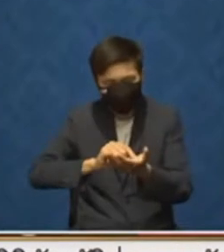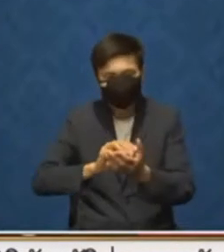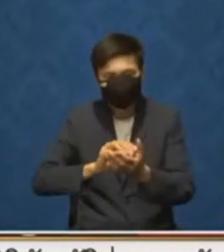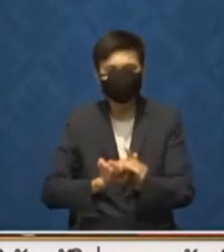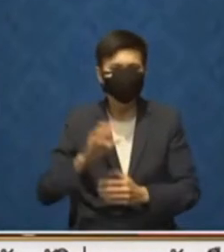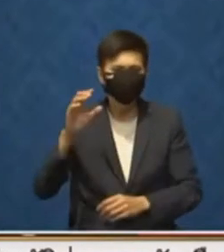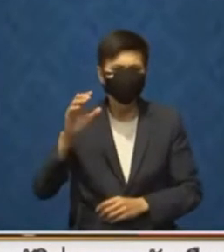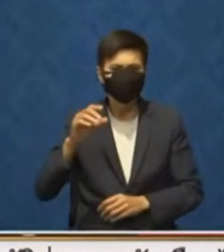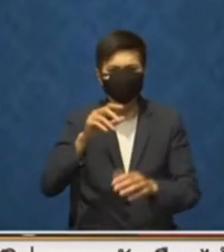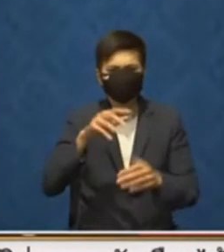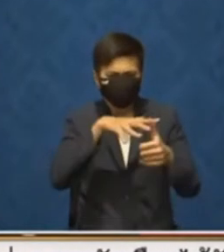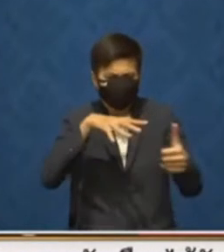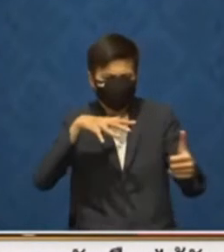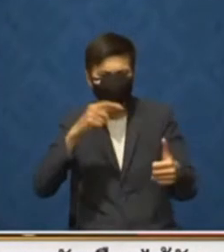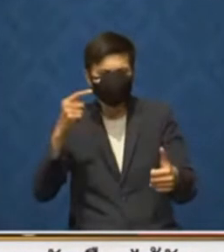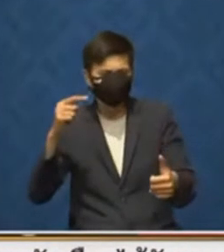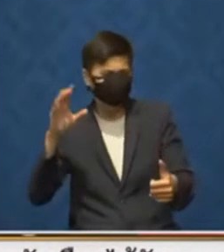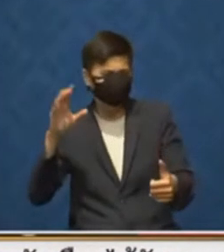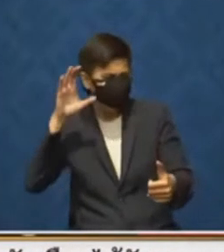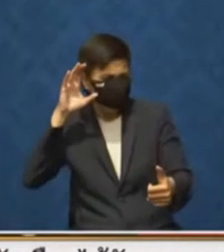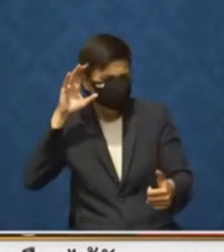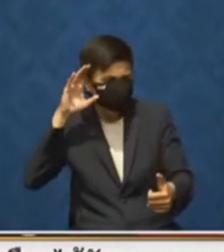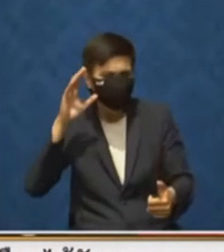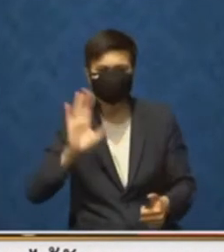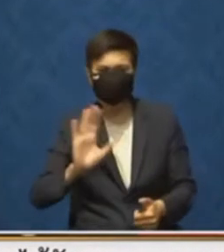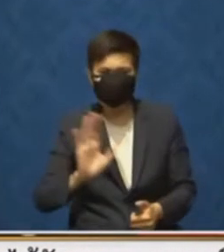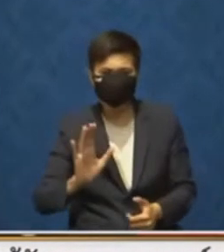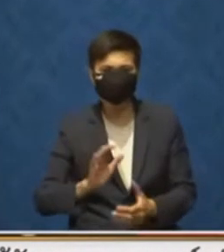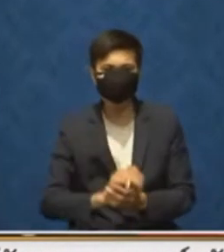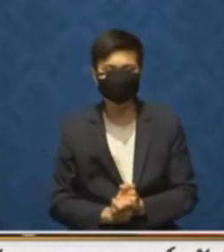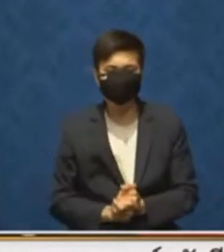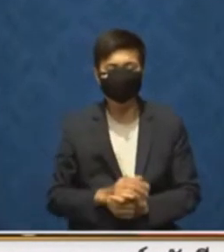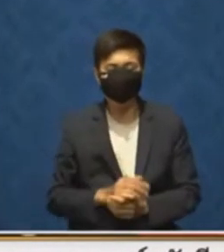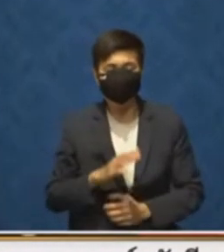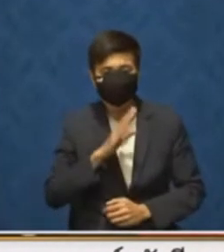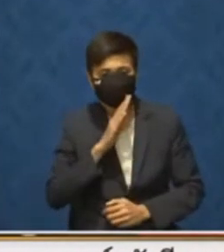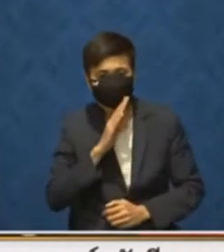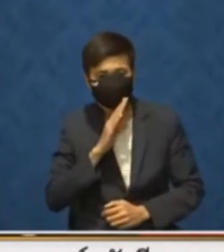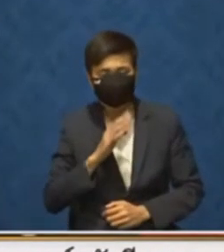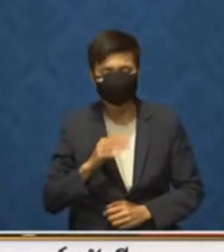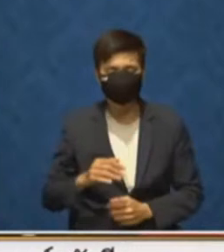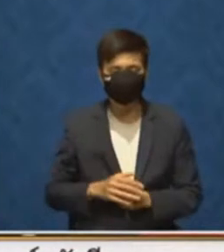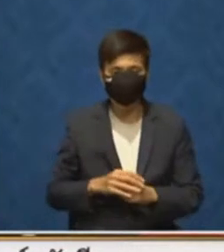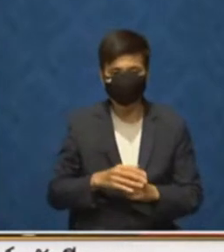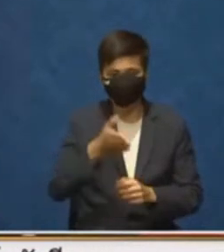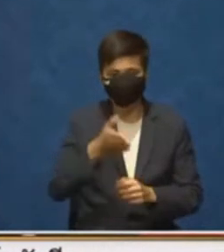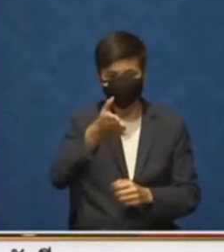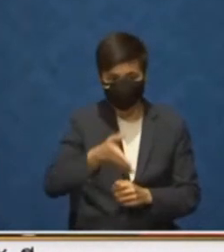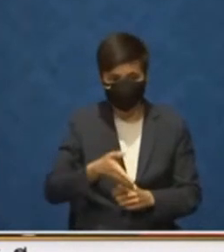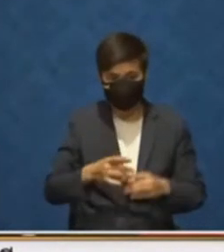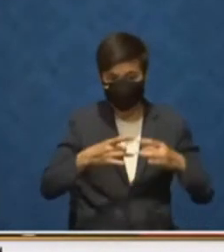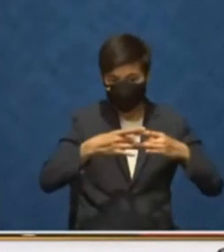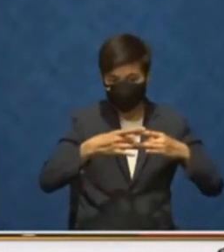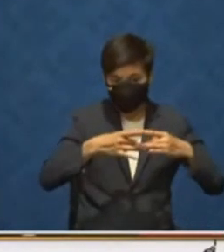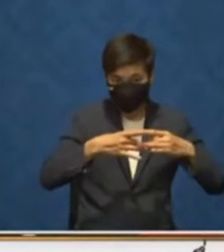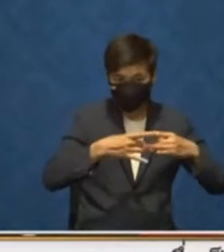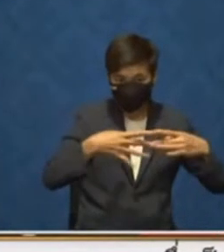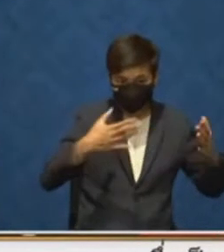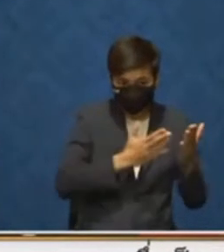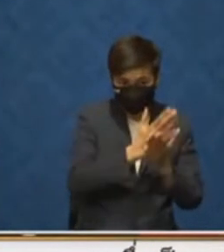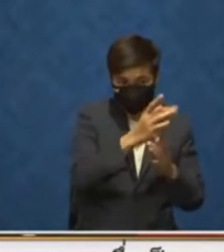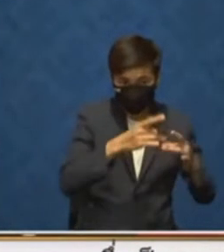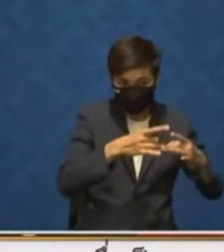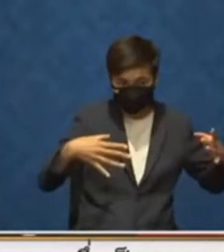ผมเชื่อหรือการครับว่าถ้าเรายกเส้นแบ่งทางการเมืองฝ่ายค้านฝ่ายรัฐบาลออก